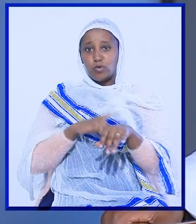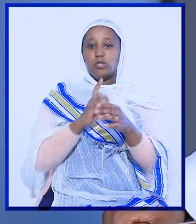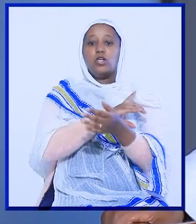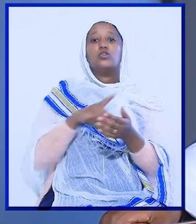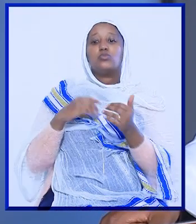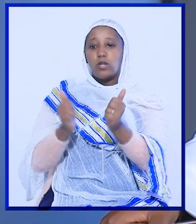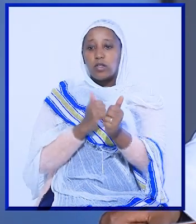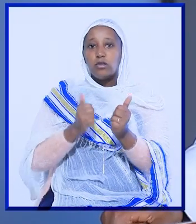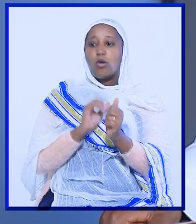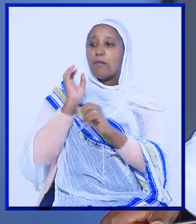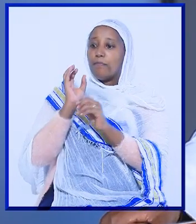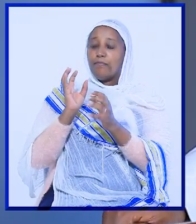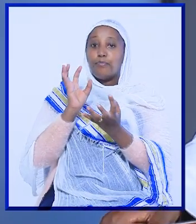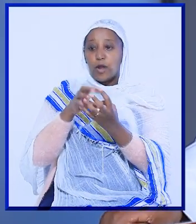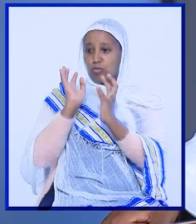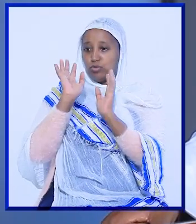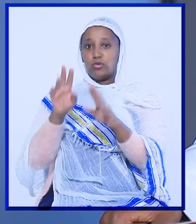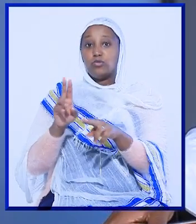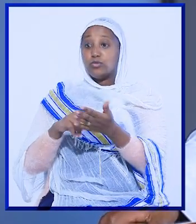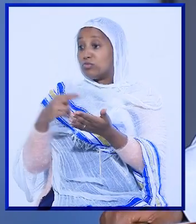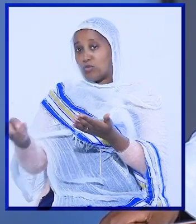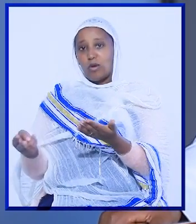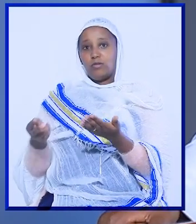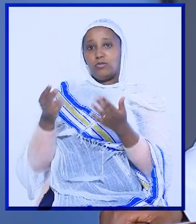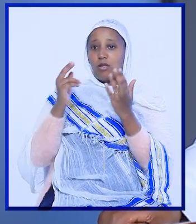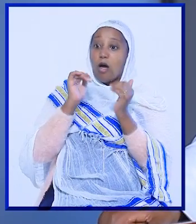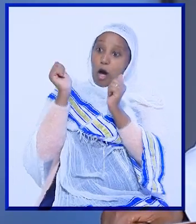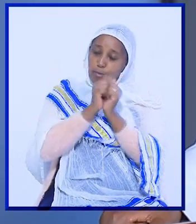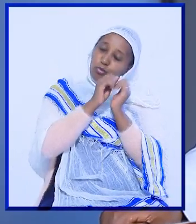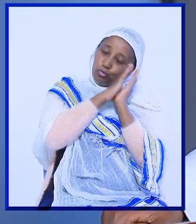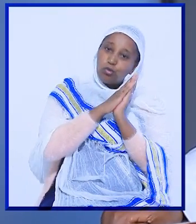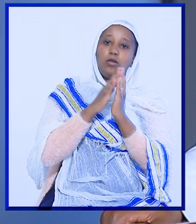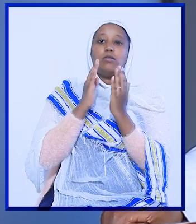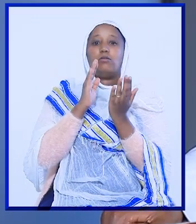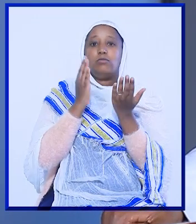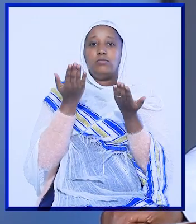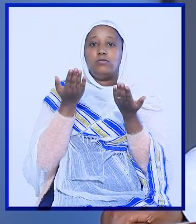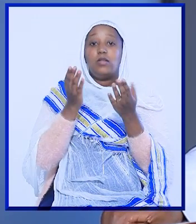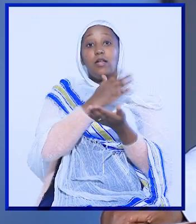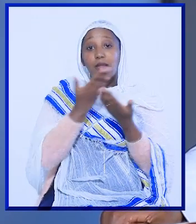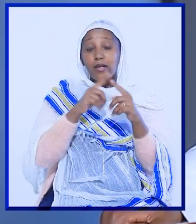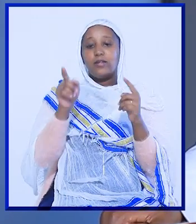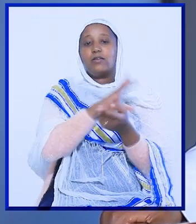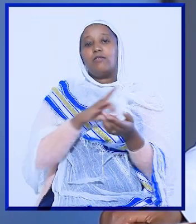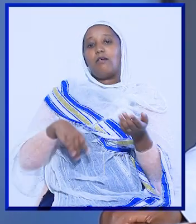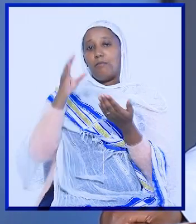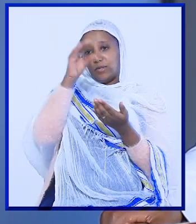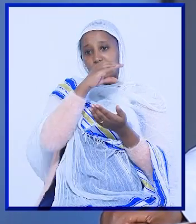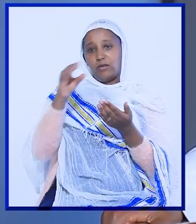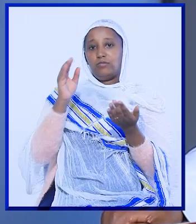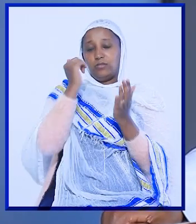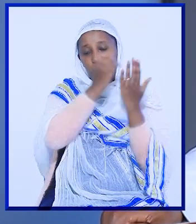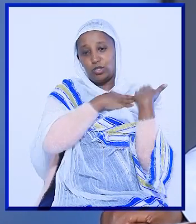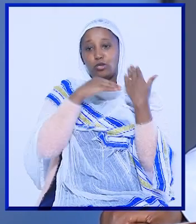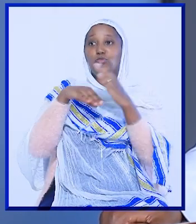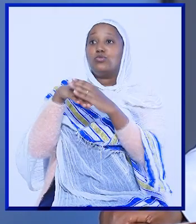ፍርሃት በሚሰማው ጊዜ ክርስቶስን ተከትሏል፣ መረቡን ጥሏል፣ ከዋለበት ውሏል፣ ካደረበት አድሯል። ነገር ግን ጌታ መስቀል